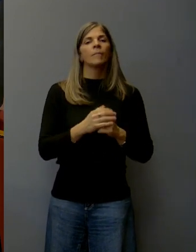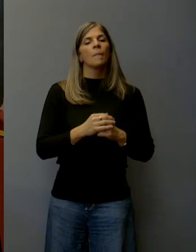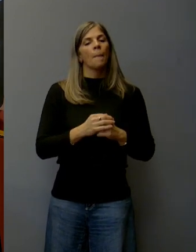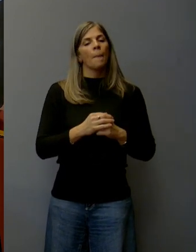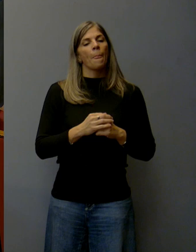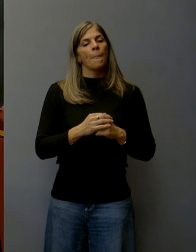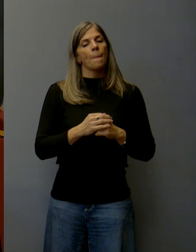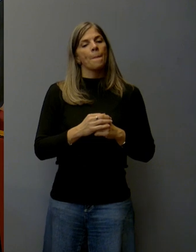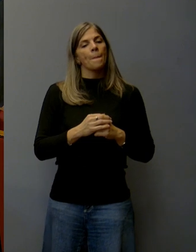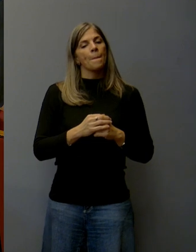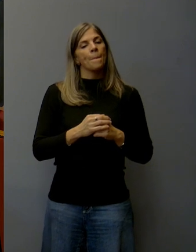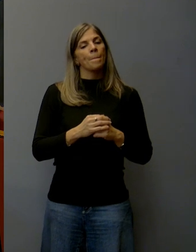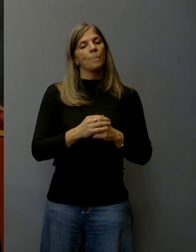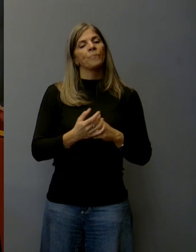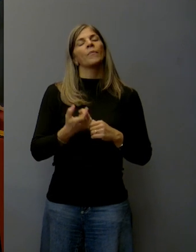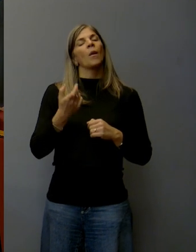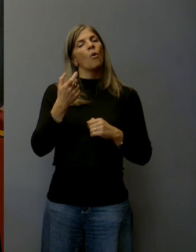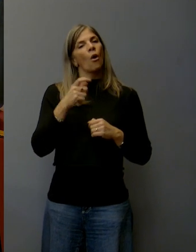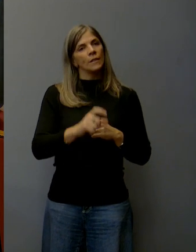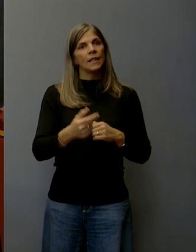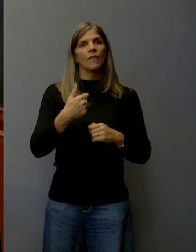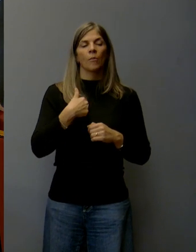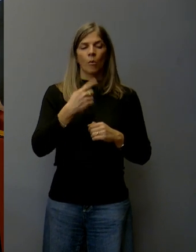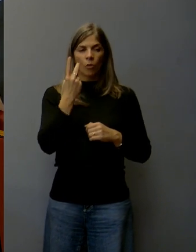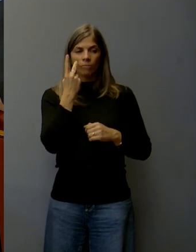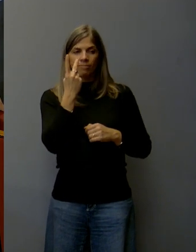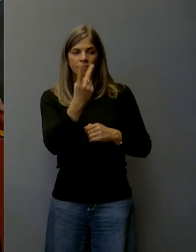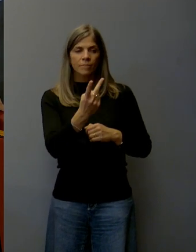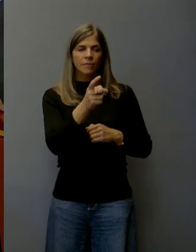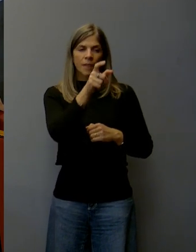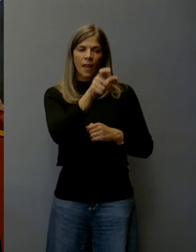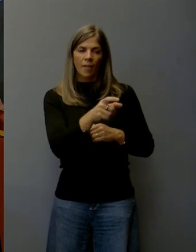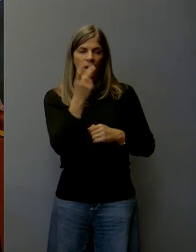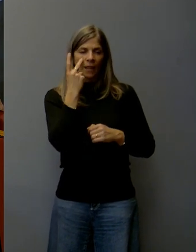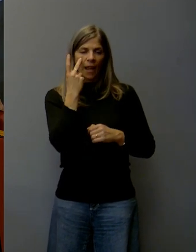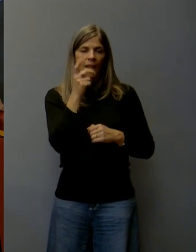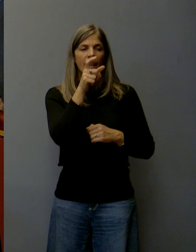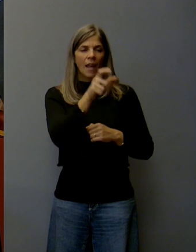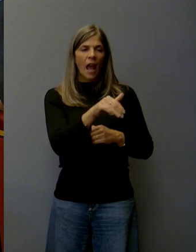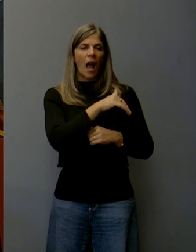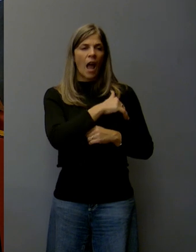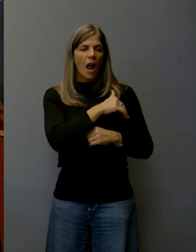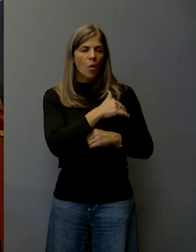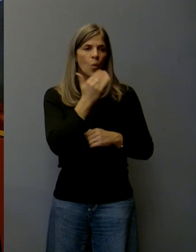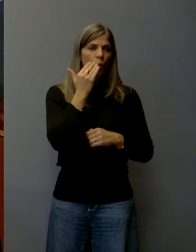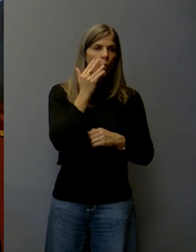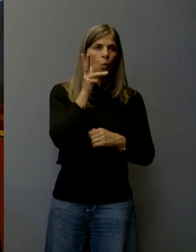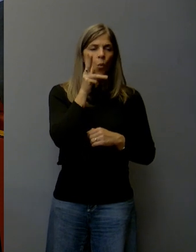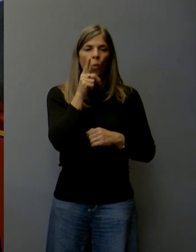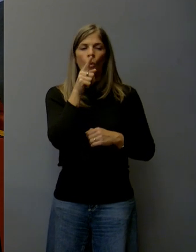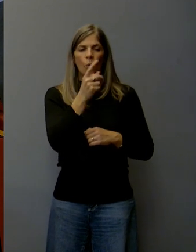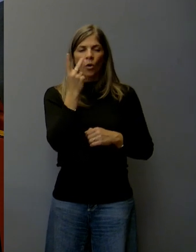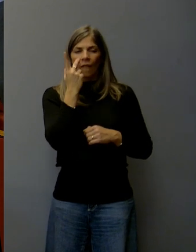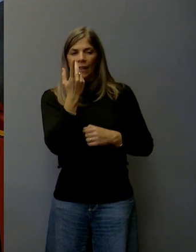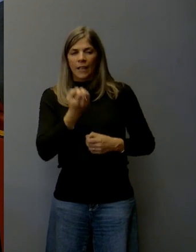è nel cogliere l'inclinazione la vocazione di un di un di un di un alunno di un alunno che